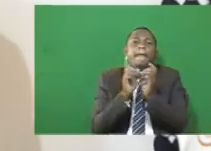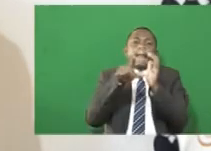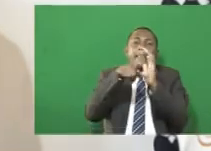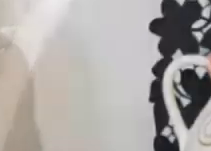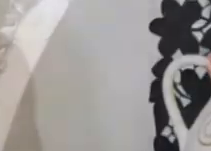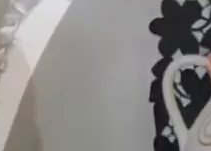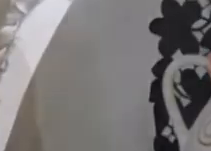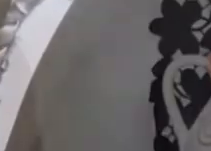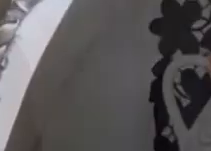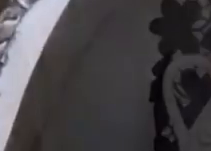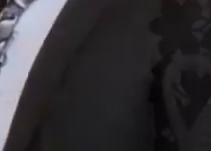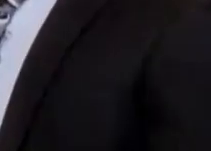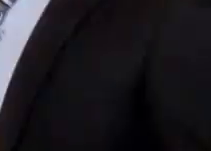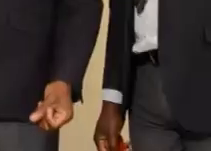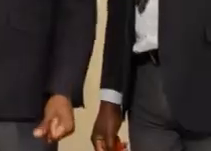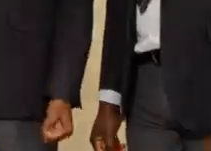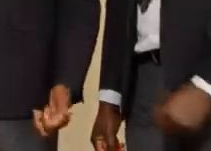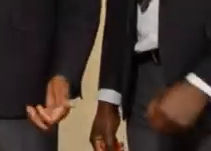0774-002-591